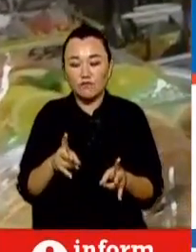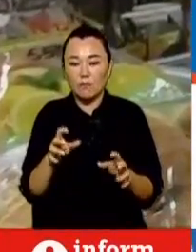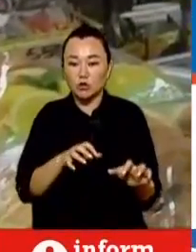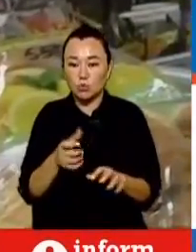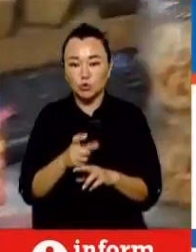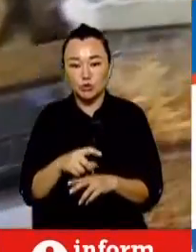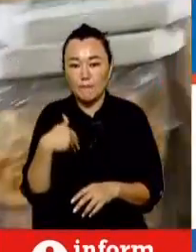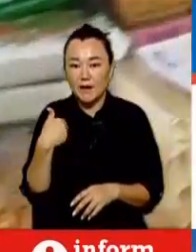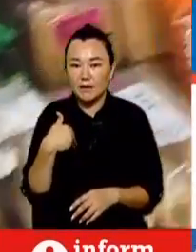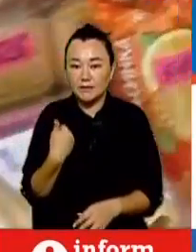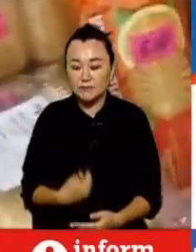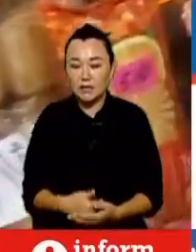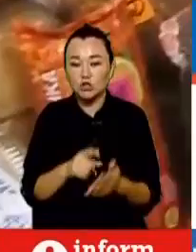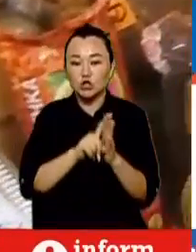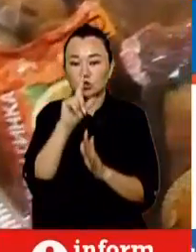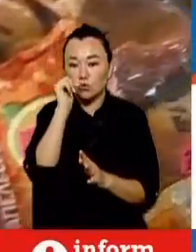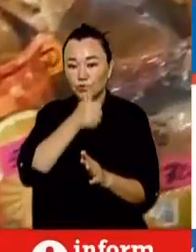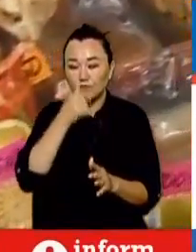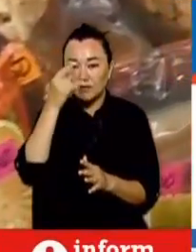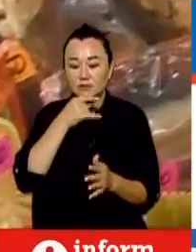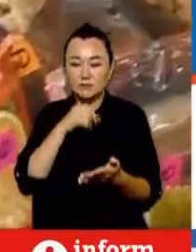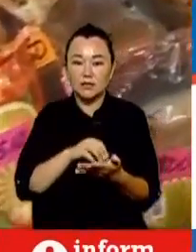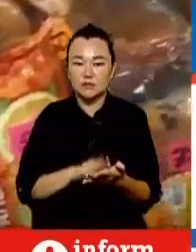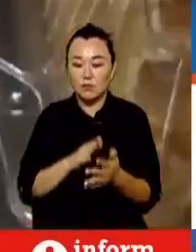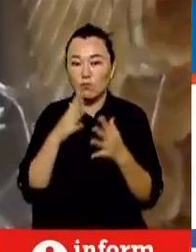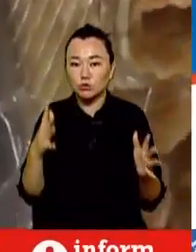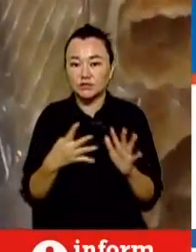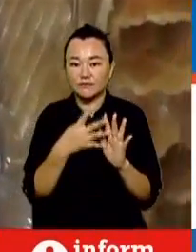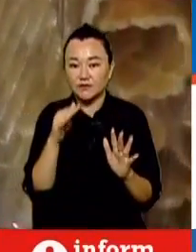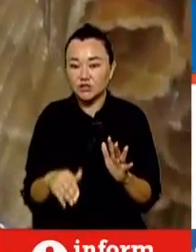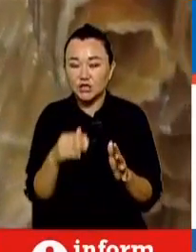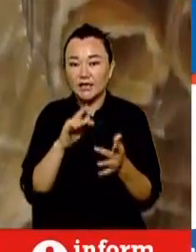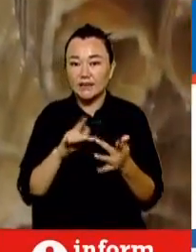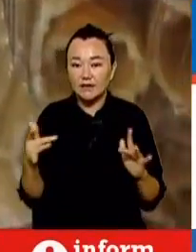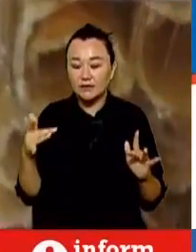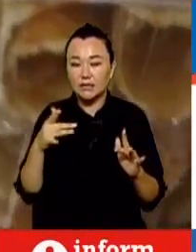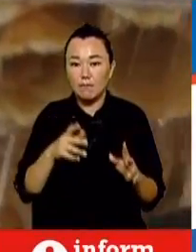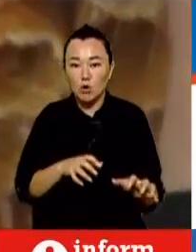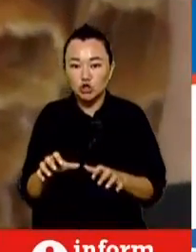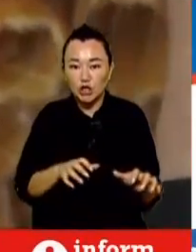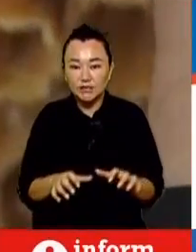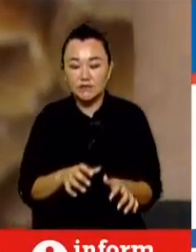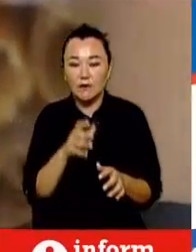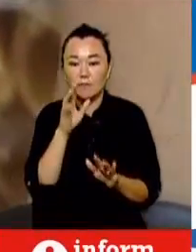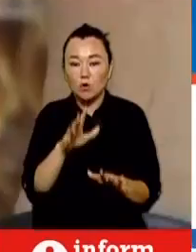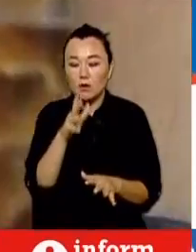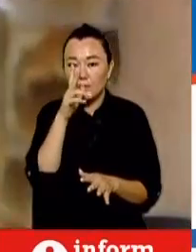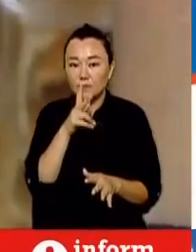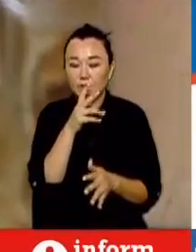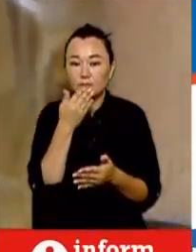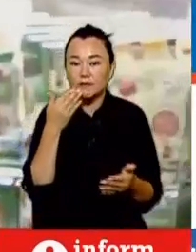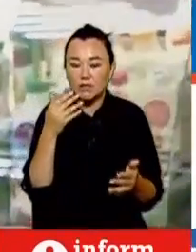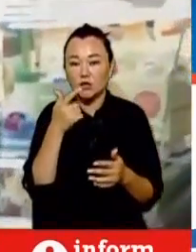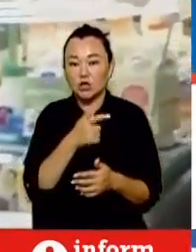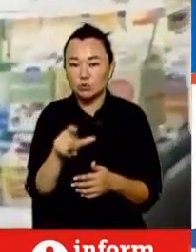полезно. С начала года в Казахстане зарегистрировано больше 9 тысяч интернет-мошенничеств. Только за первые 3 месяца наши граждане